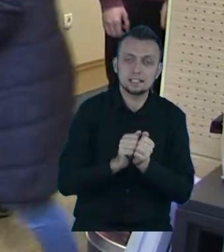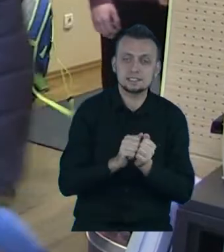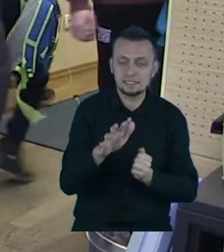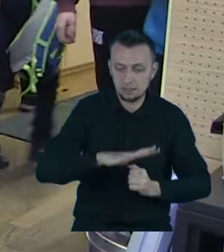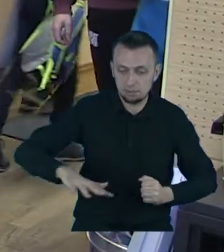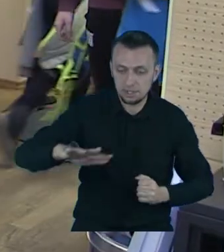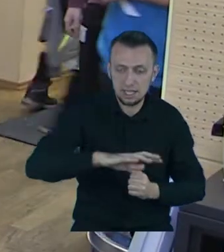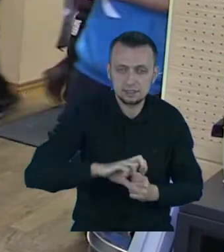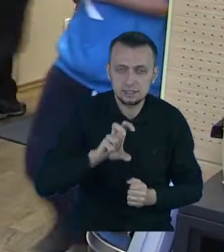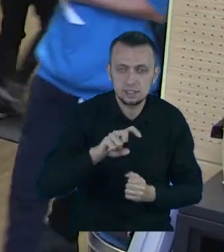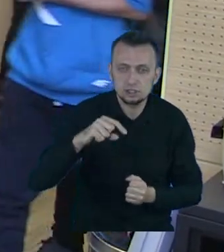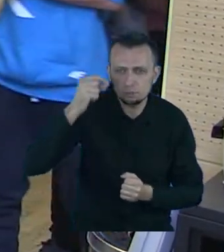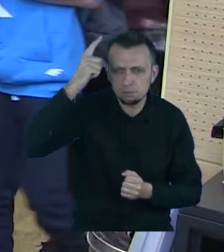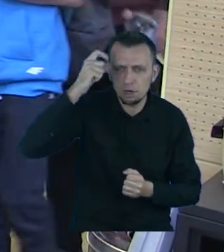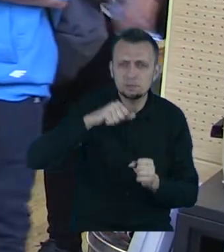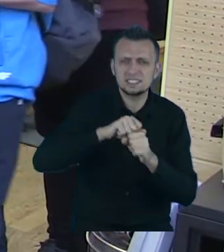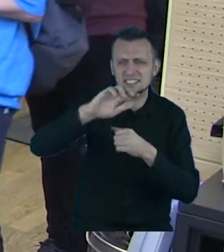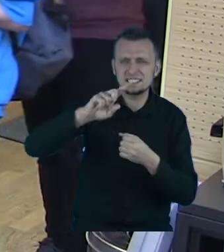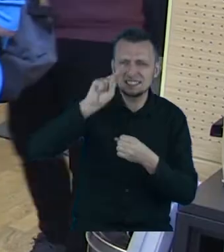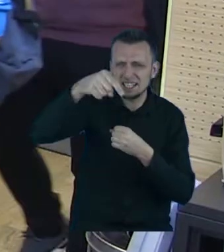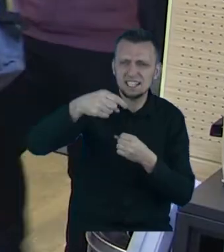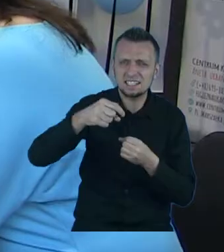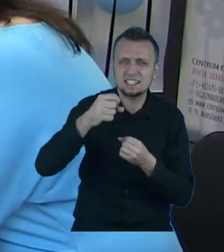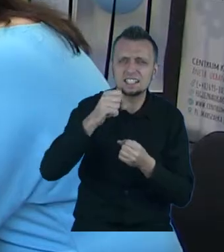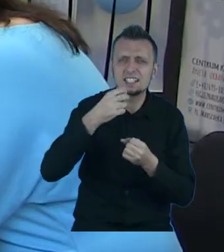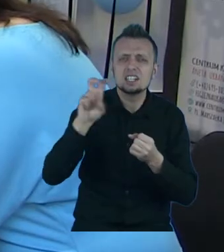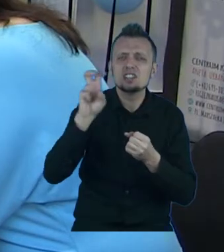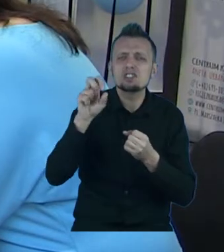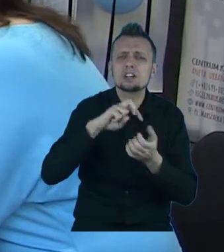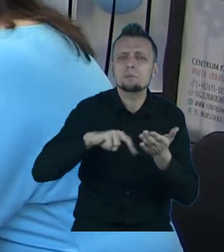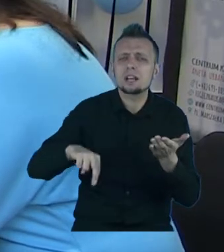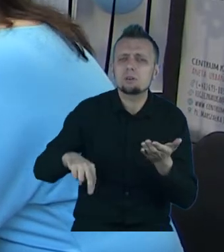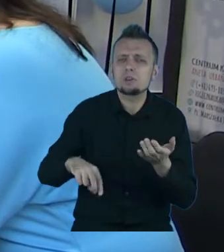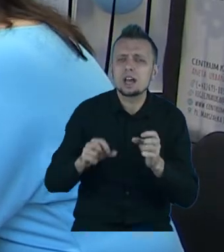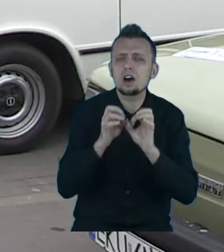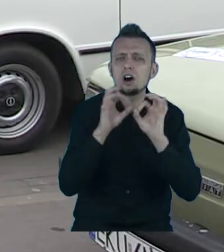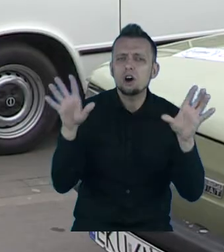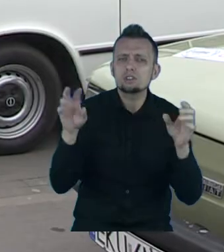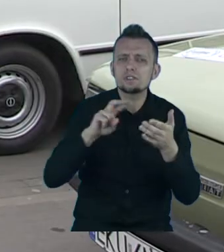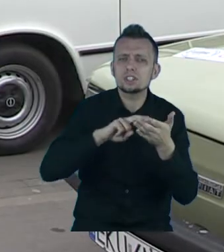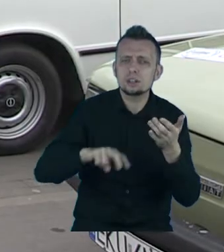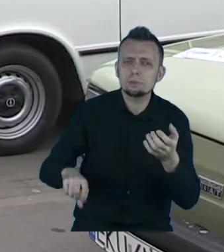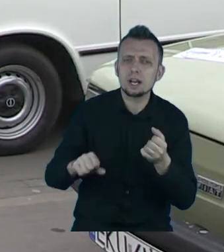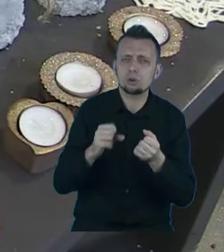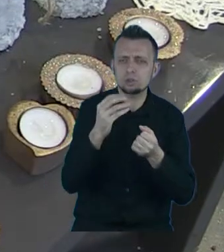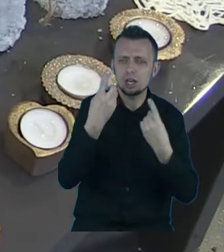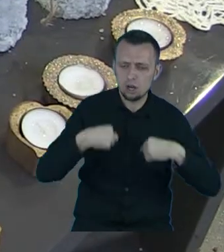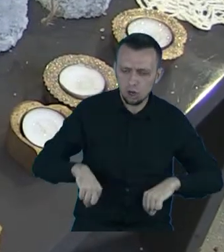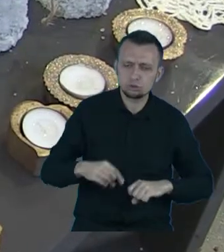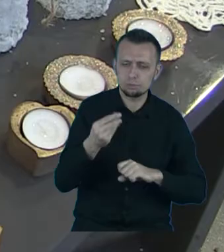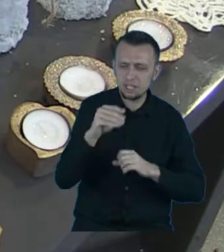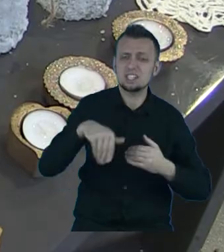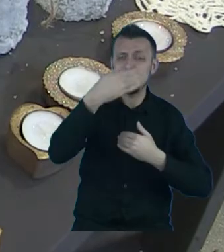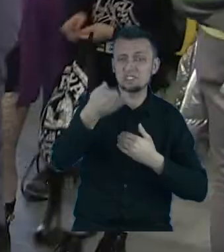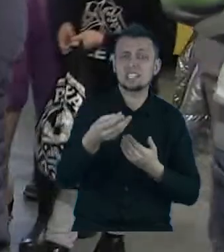sceny jest daleka? Czego brakuje? Oczywiście brakuje sponsorów, brakuje pieniędzy, bo